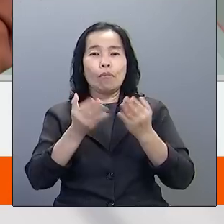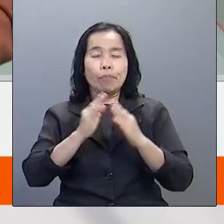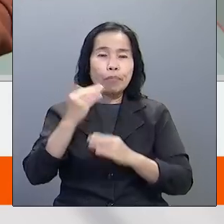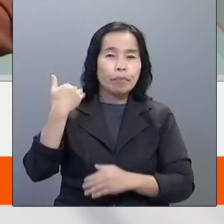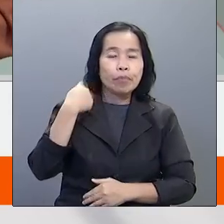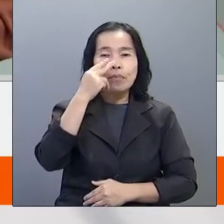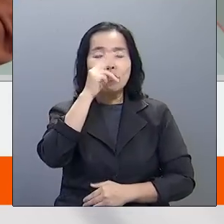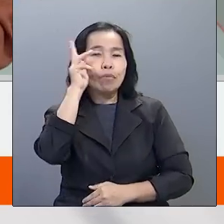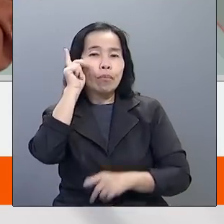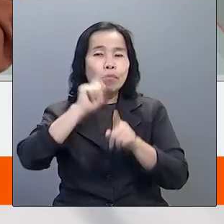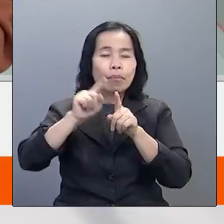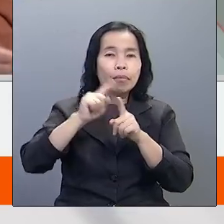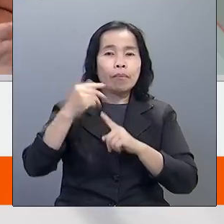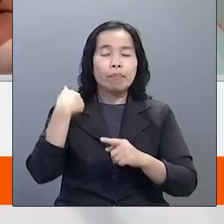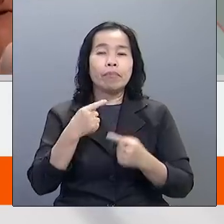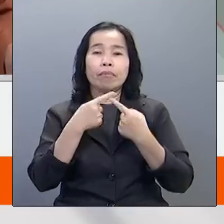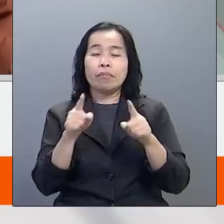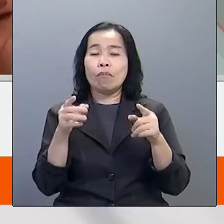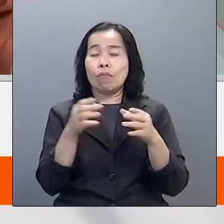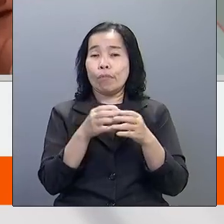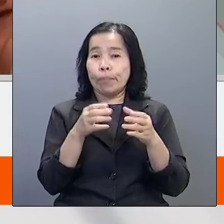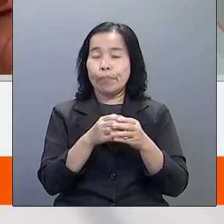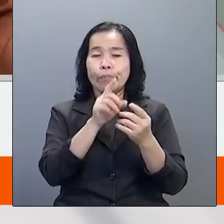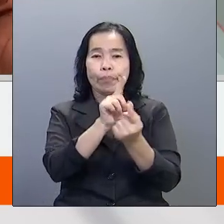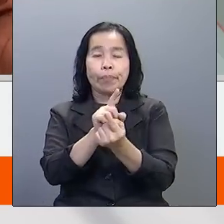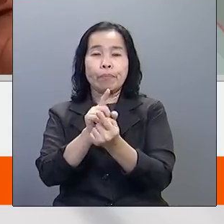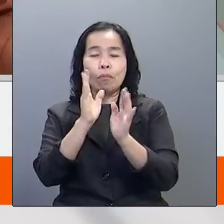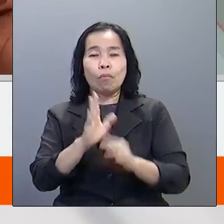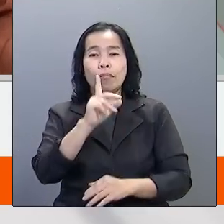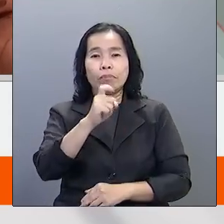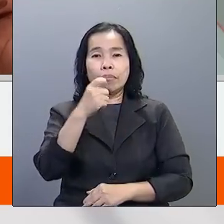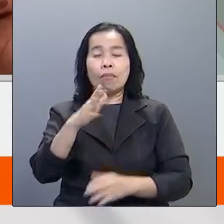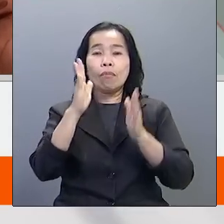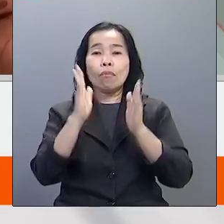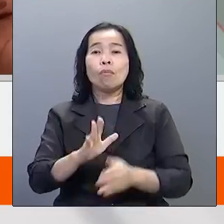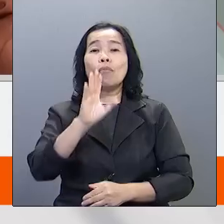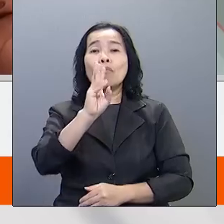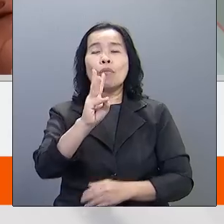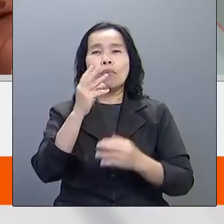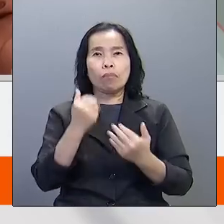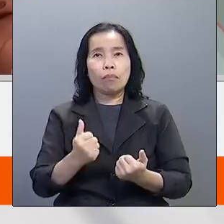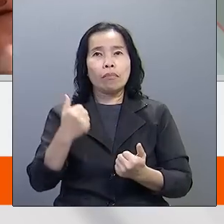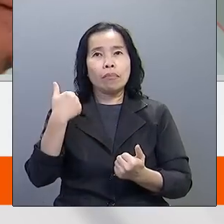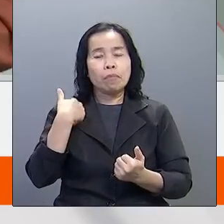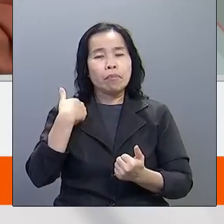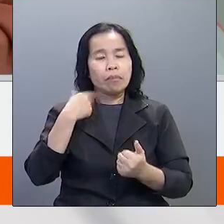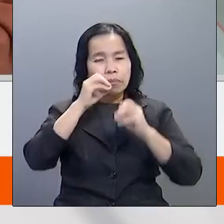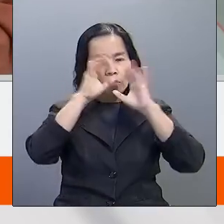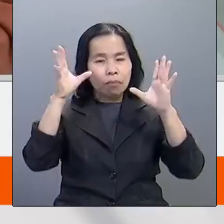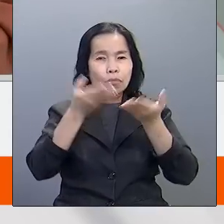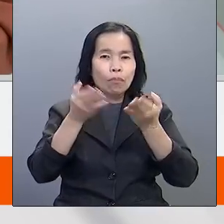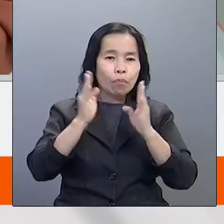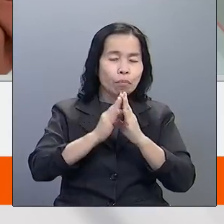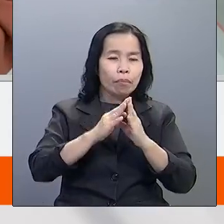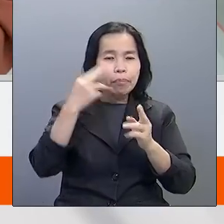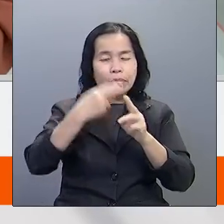ใกล้ชิดในส่วนของกลุ่มที่พบเป็นผู้เสียชีวิตแล้วทั้ง6คนจะรับทราบถึงอัตลักษณ์ได้เมื่อไหร่จะแจ้งให้ครอบ